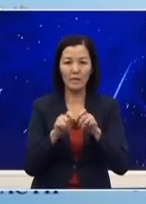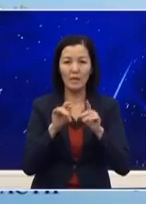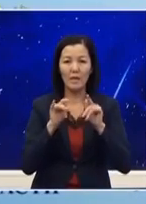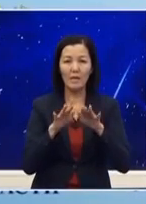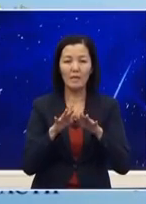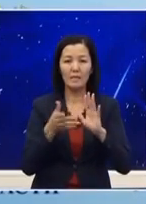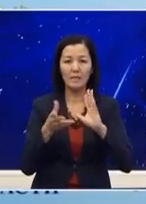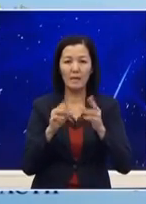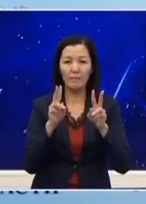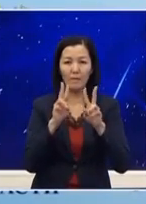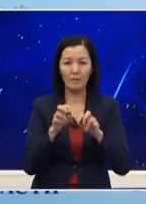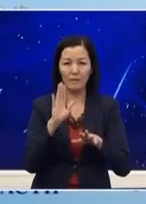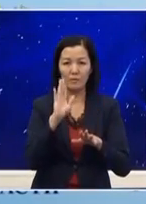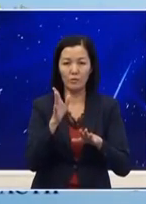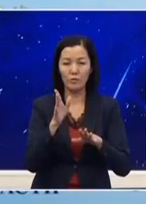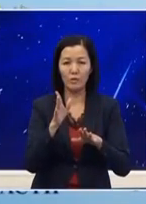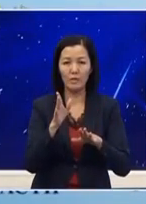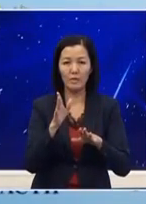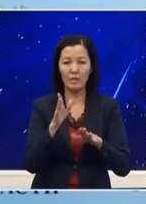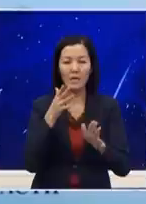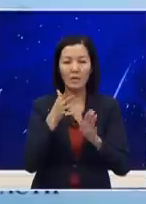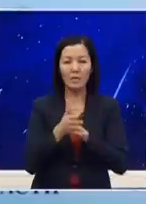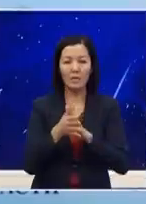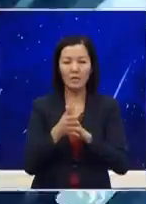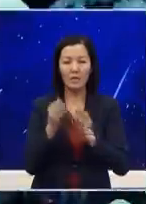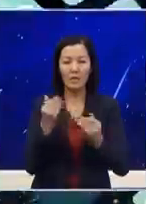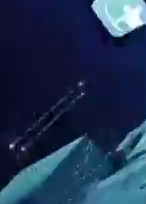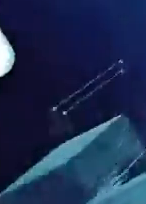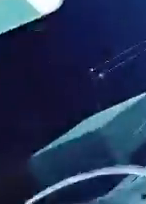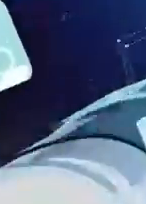тиісті сараптамалар тағайындалды. Материалдық шығынның сомасы анықталды.